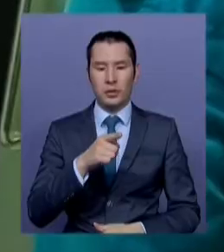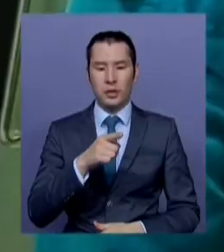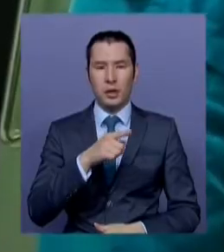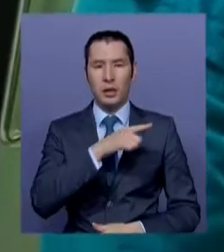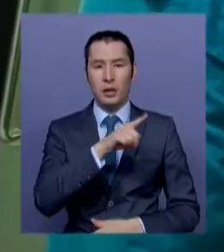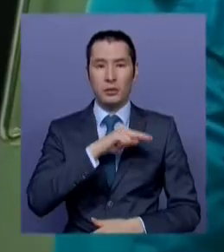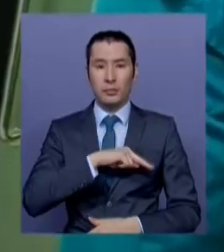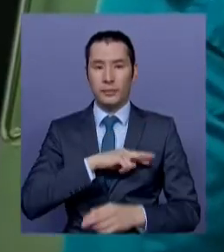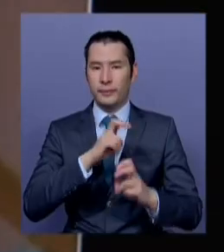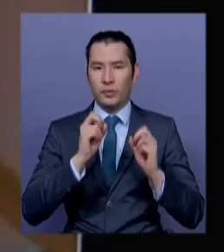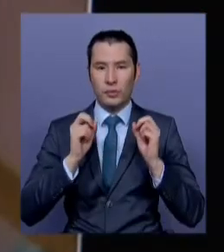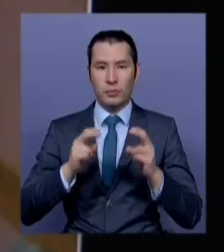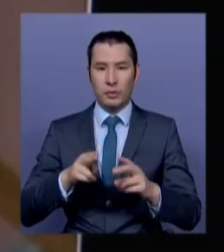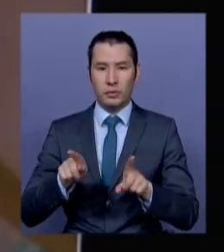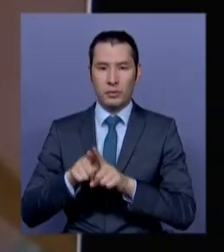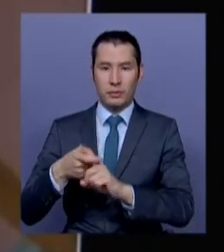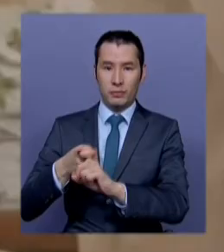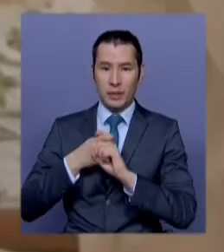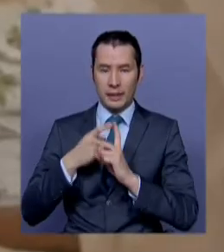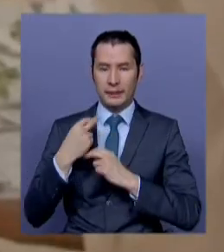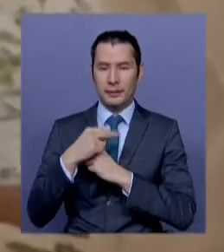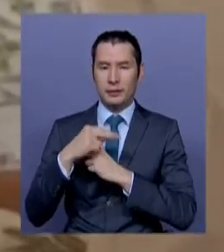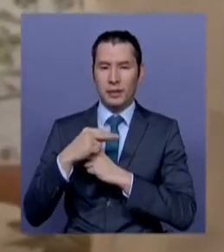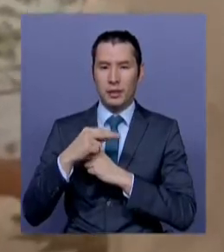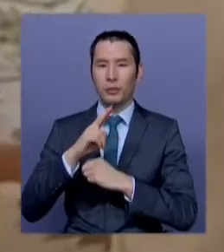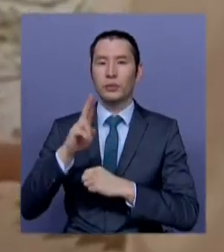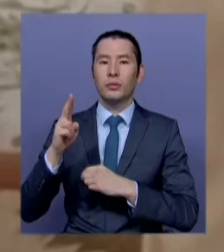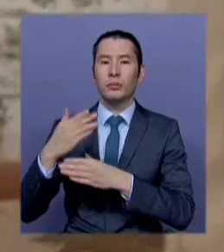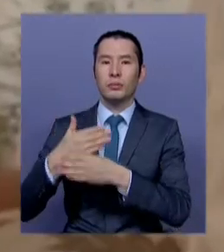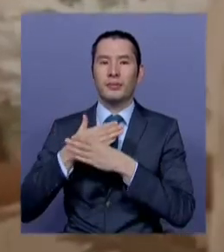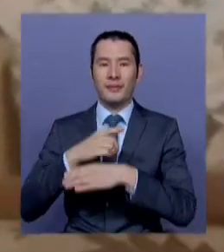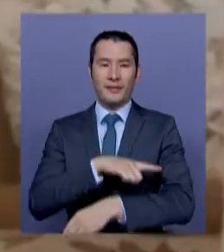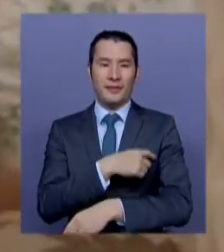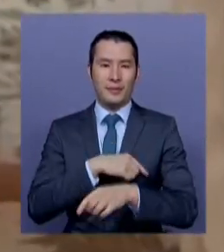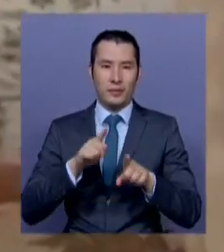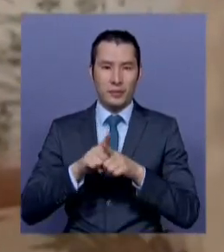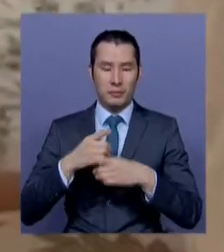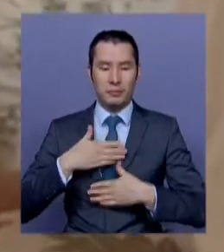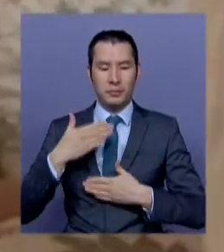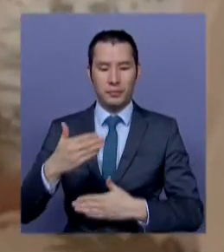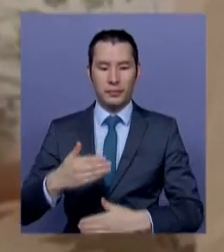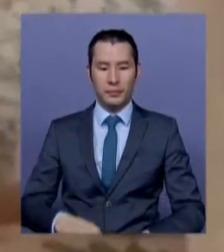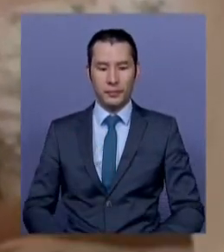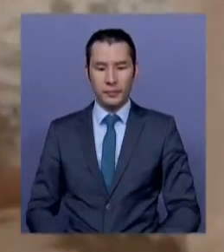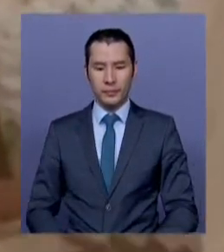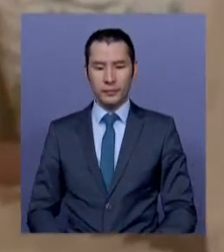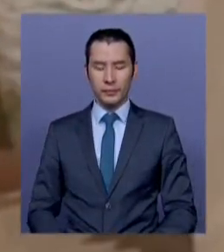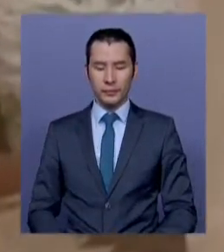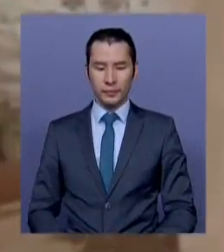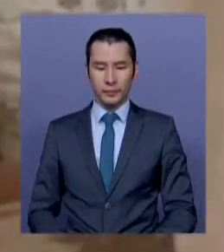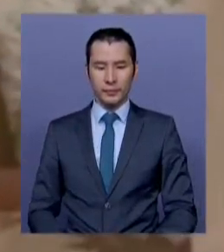халаттыларға әріптестерінің айтар алғысы зор. Күнде біле қанша сағат жанымыздан табылып,